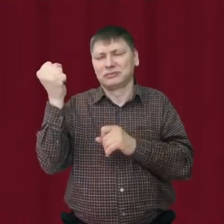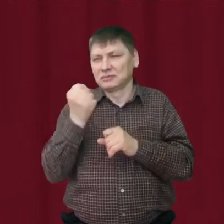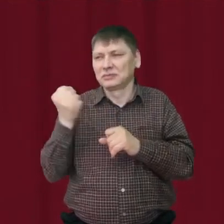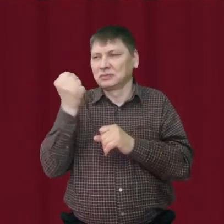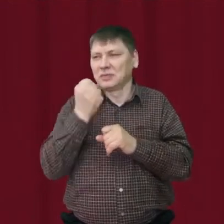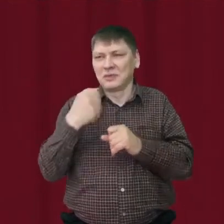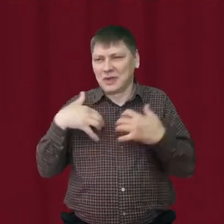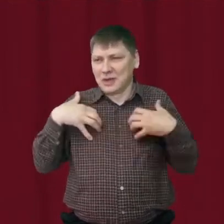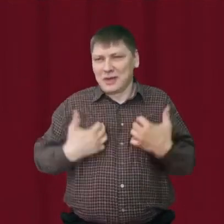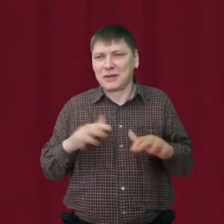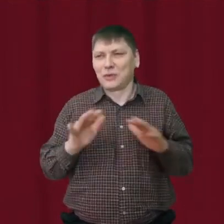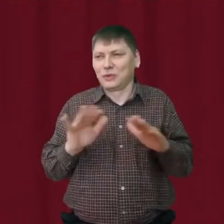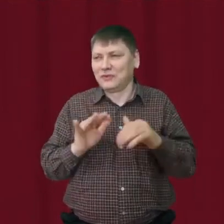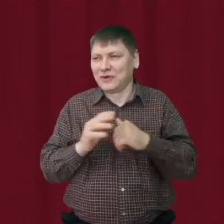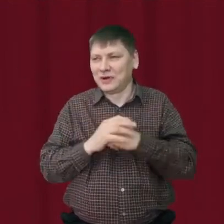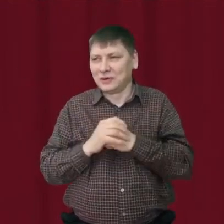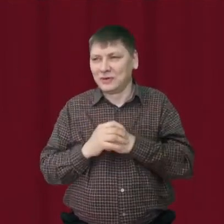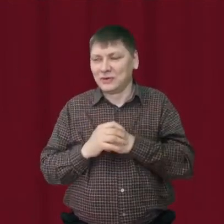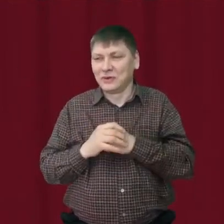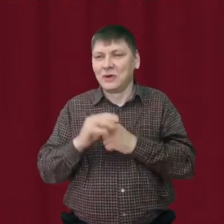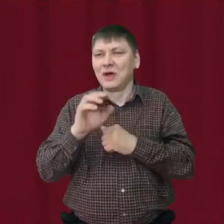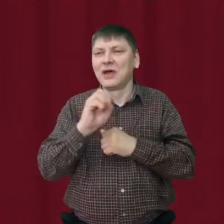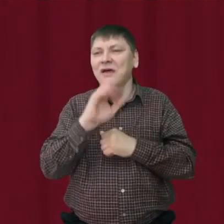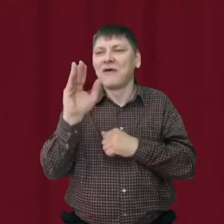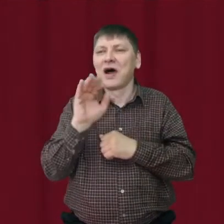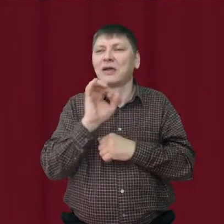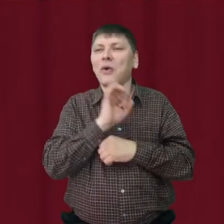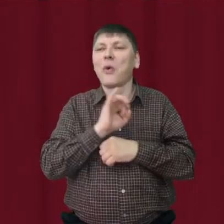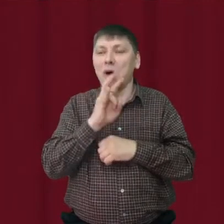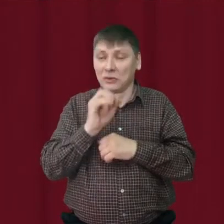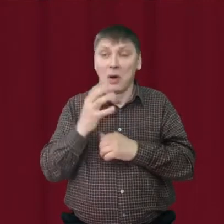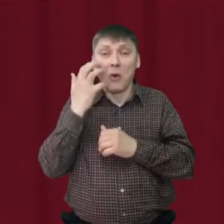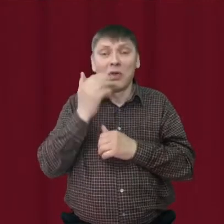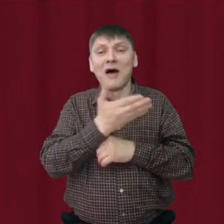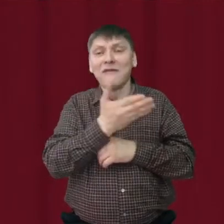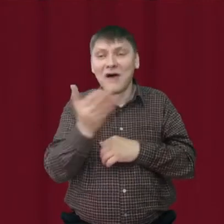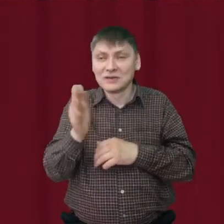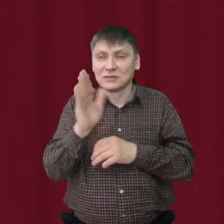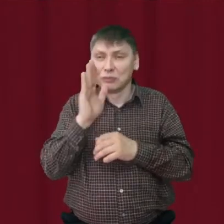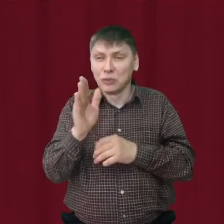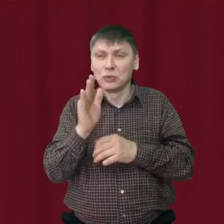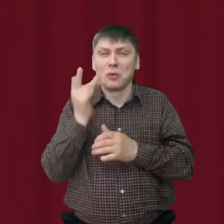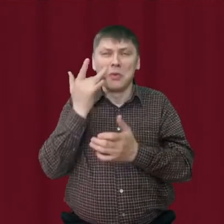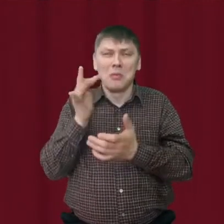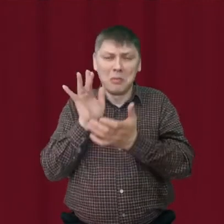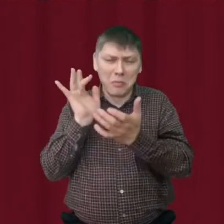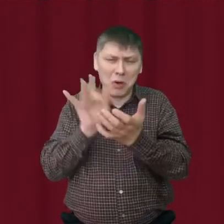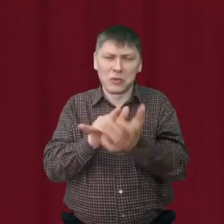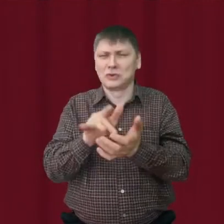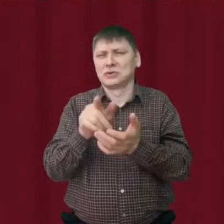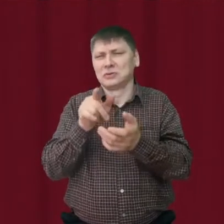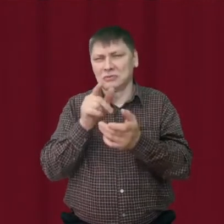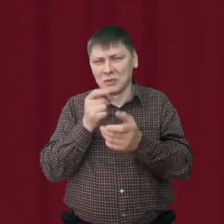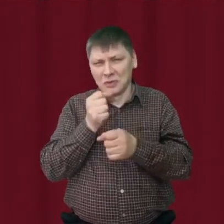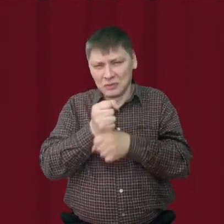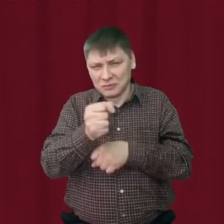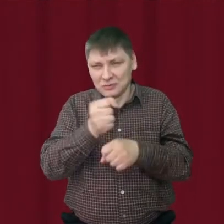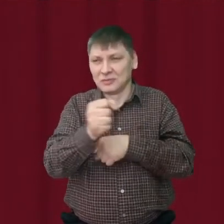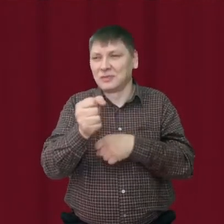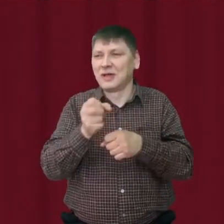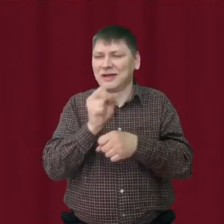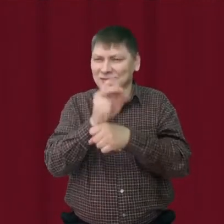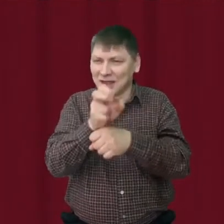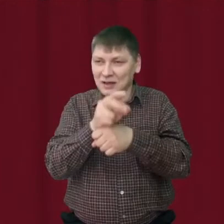Евангелие от Матфея, 5 глава, 11-12 стихи. «Блаженны вы, когда будут поносить вас и гнать, и всячески неправедно злословить за меня. Радуйтесь